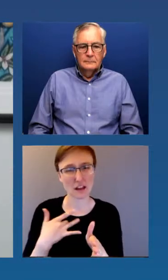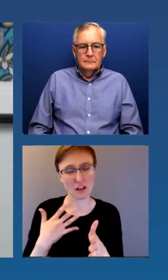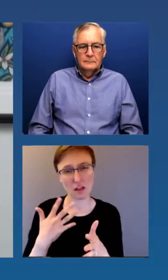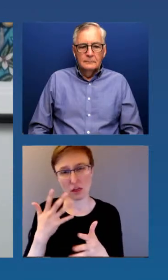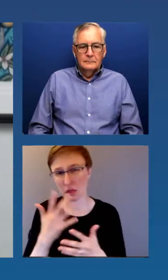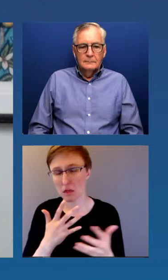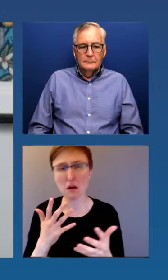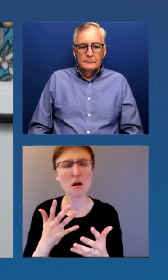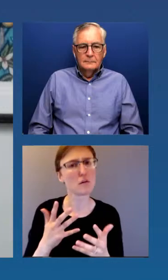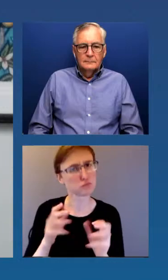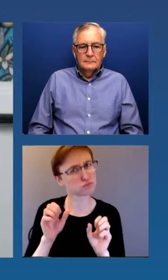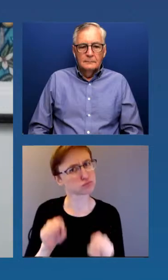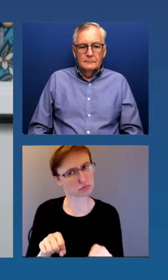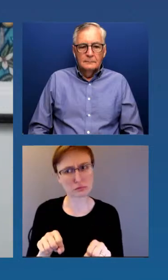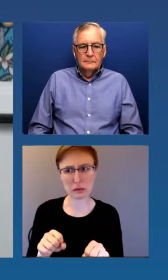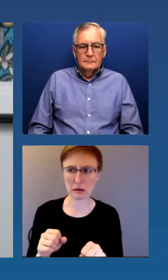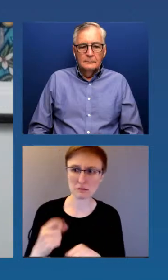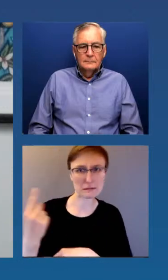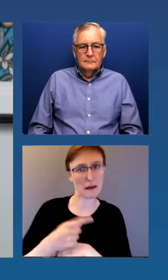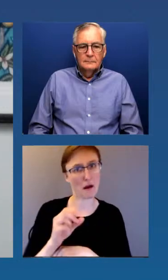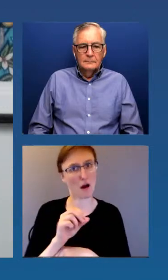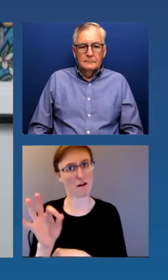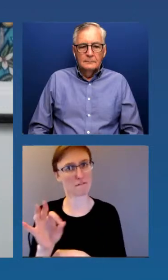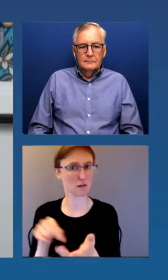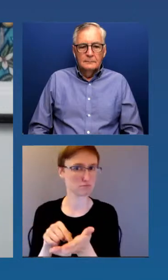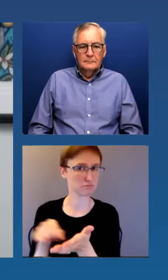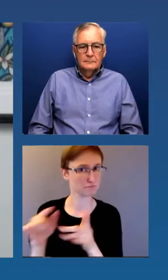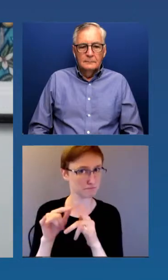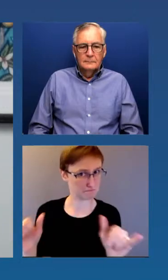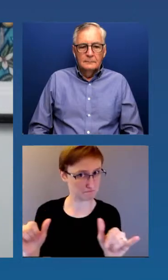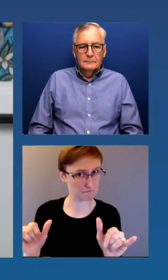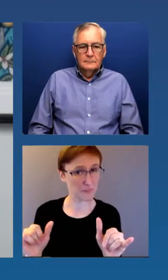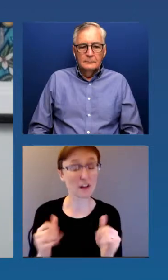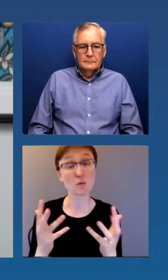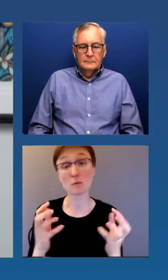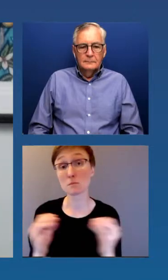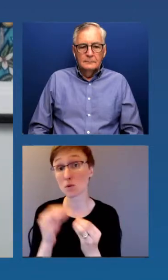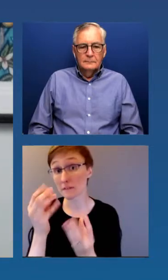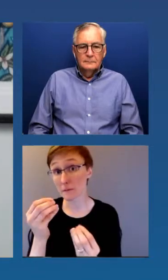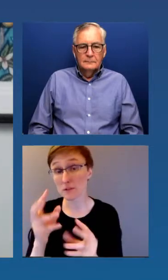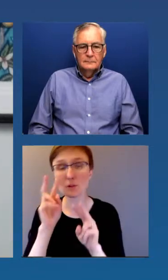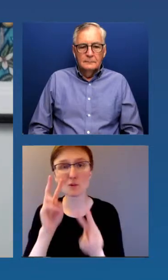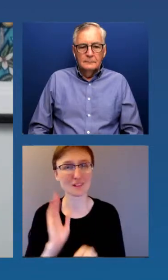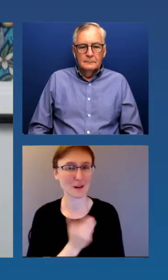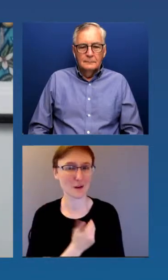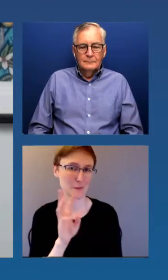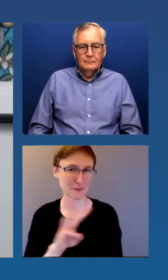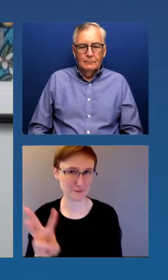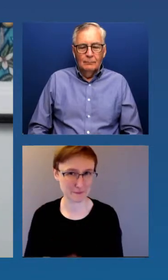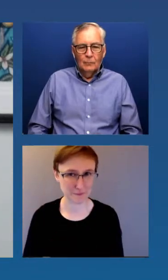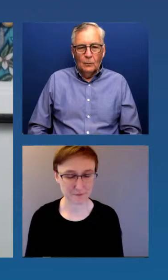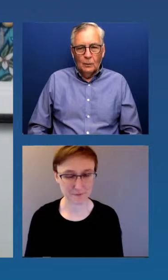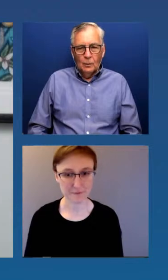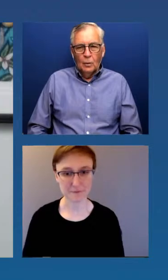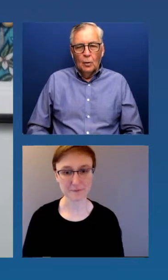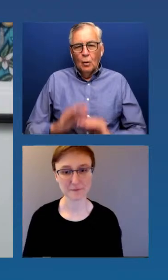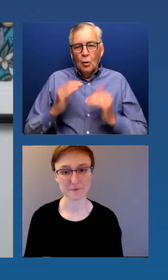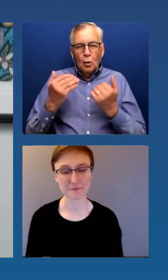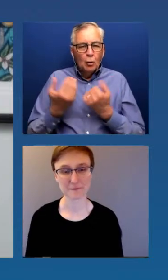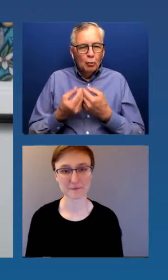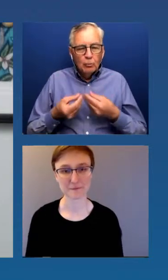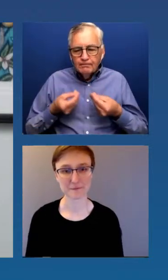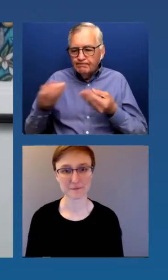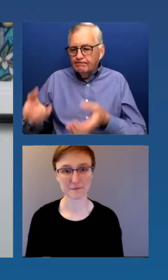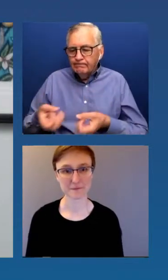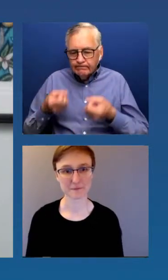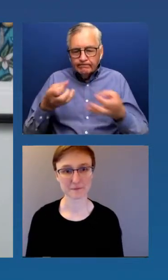clinic to come to their workplace. So visit our website for details. Tous les fournisseurs du système de santé ont un